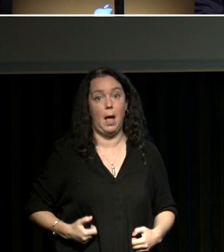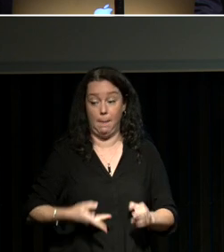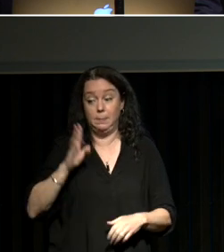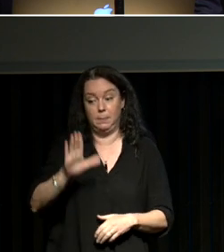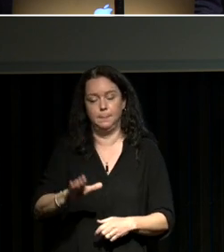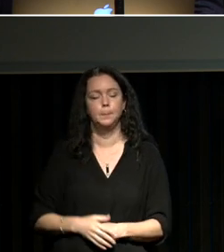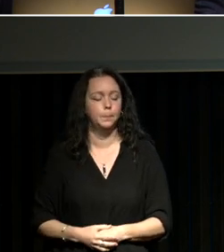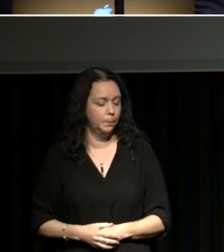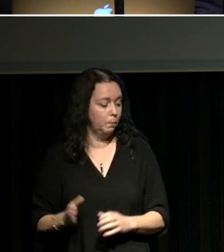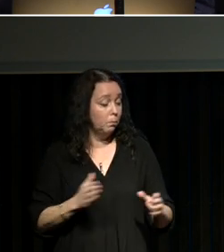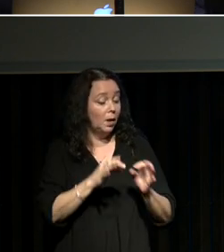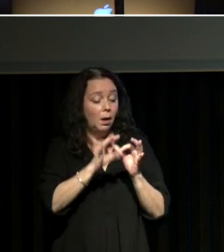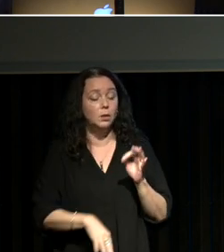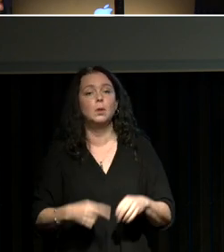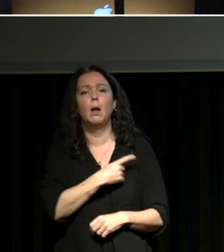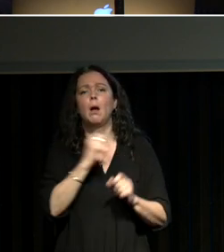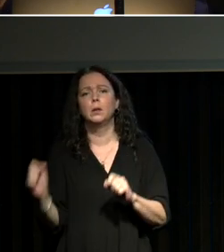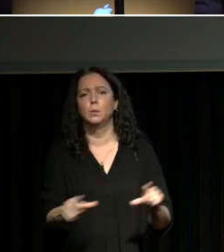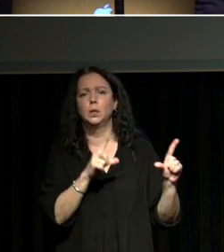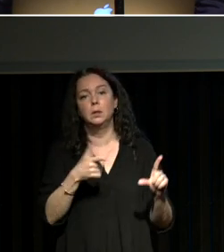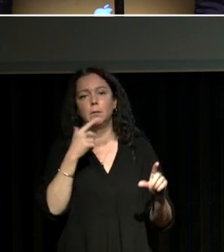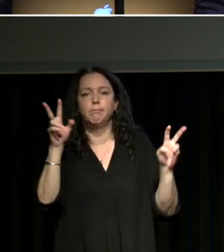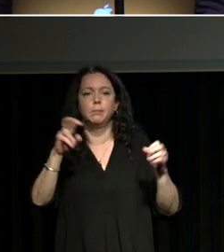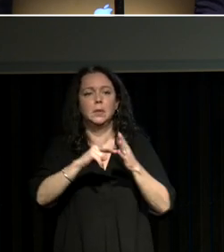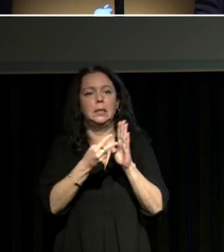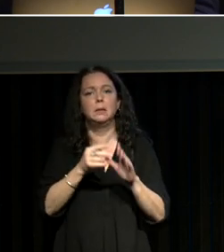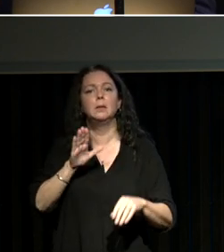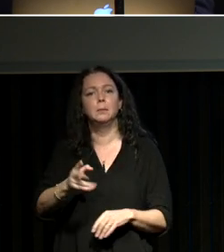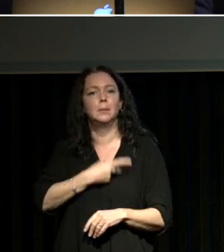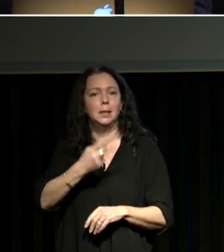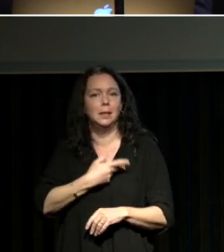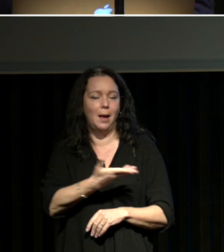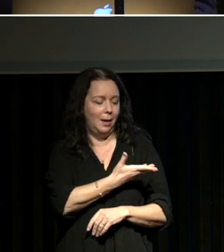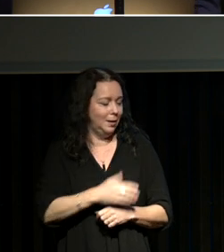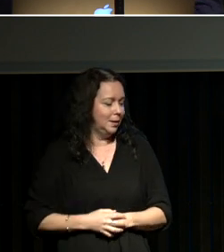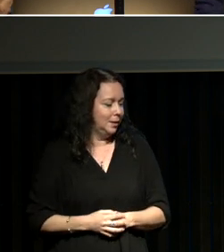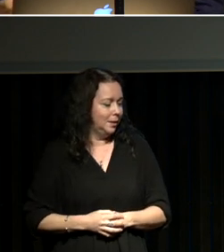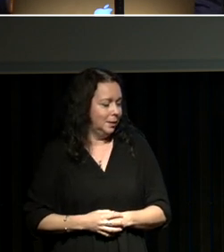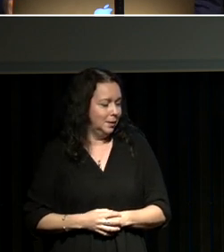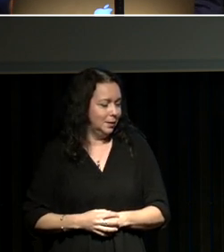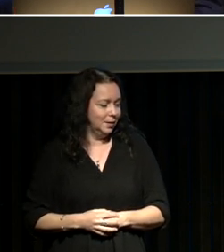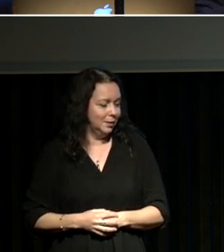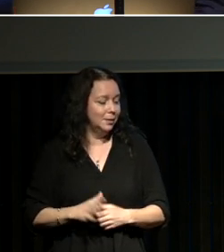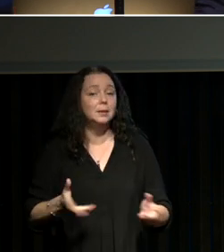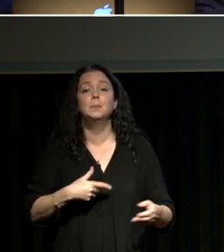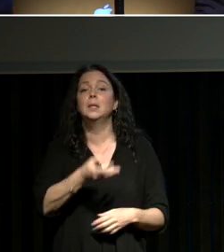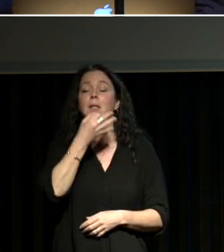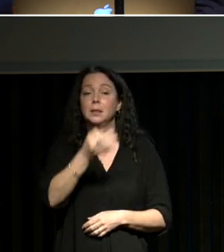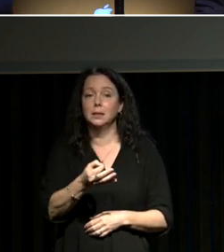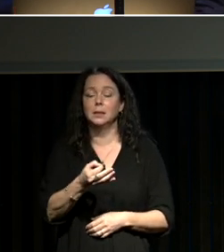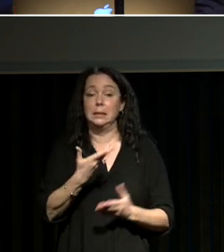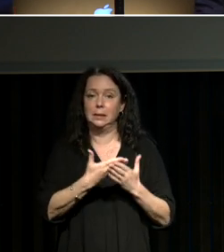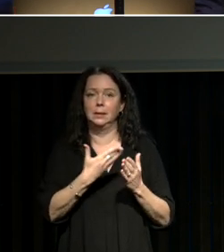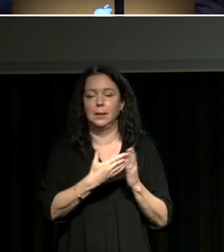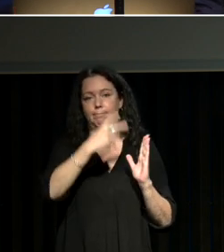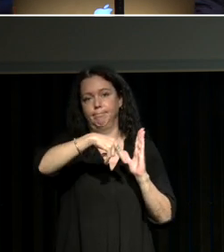Et les résultats, bon, après ce sont des diapositives un peu techniques et médicales. Mais comme je vous disais, ce qu'il faut lire... C'est ça,